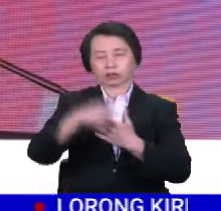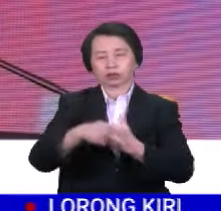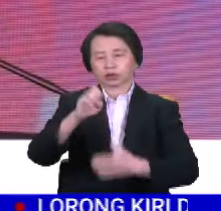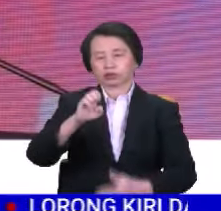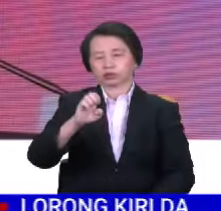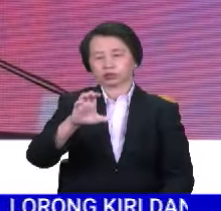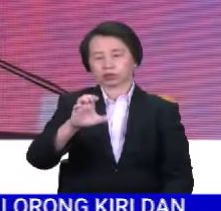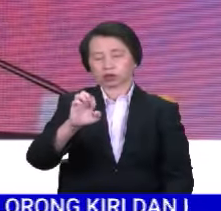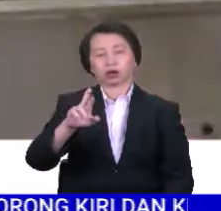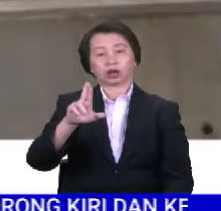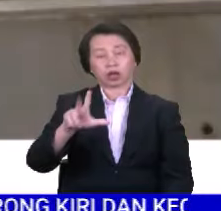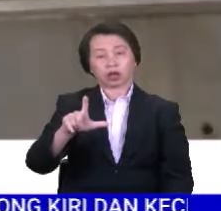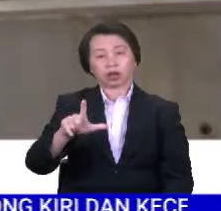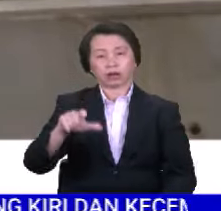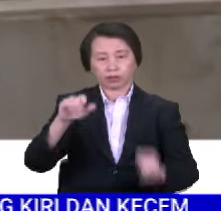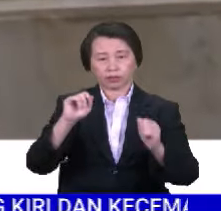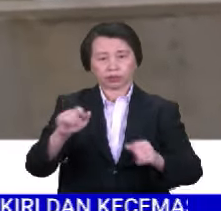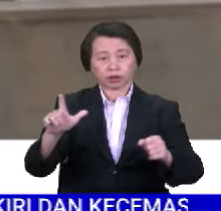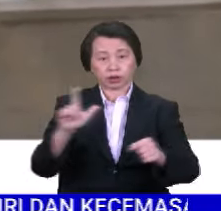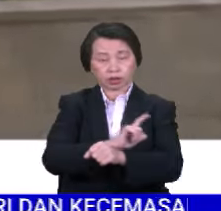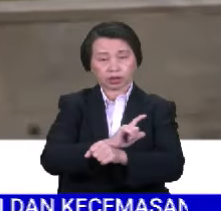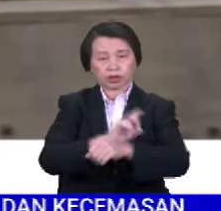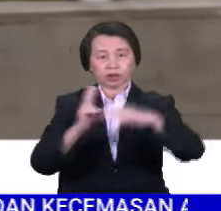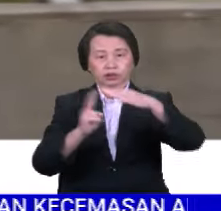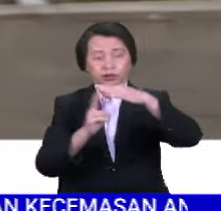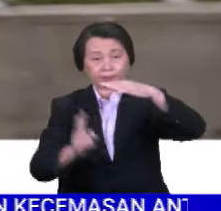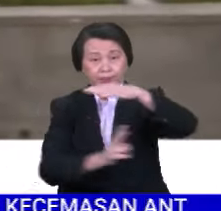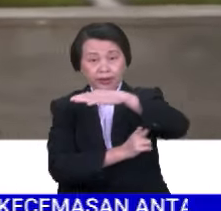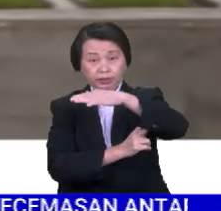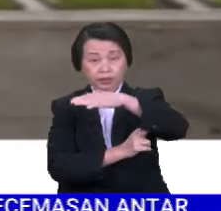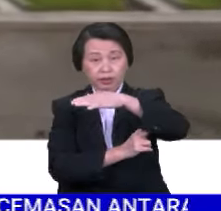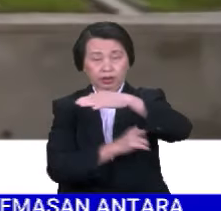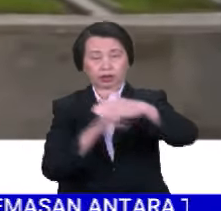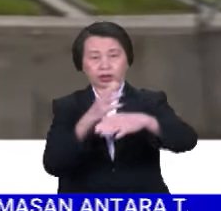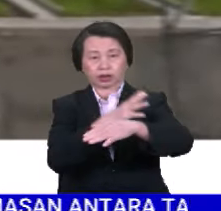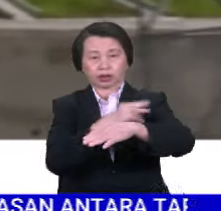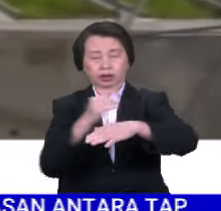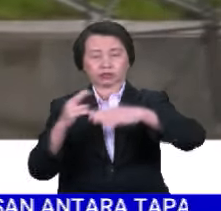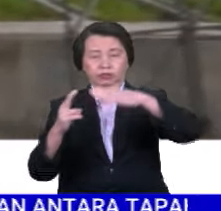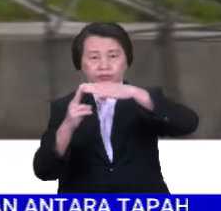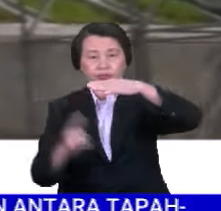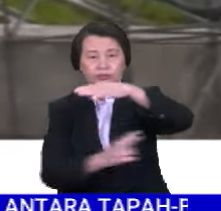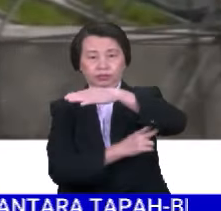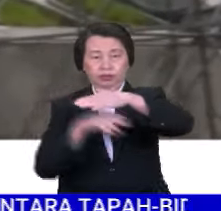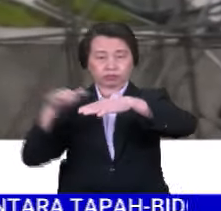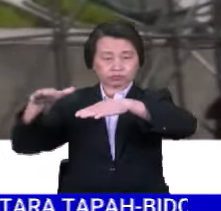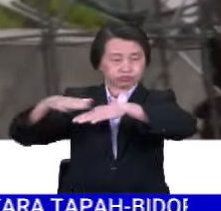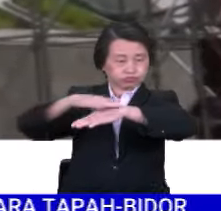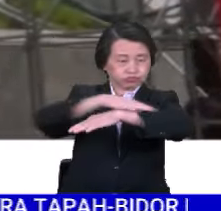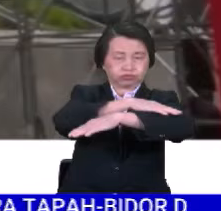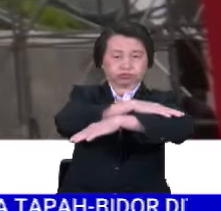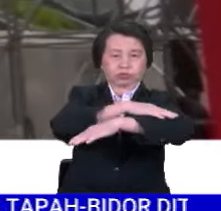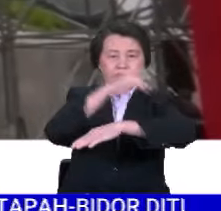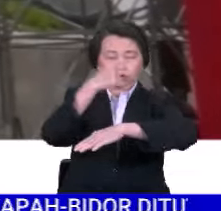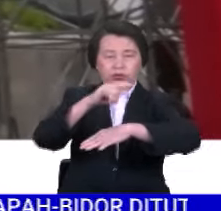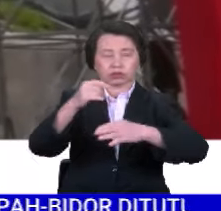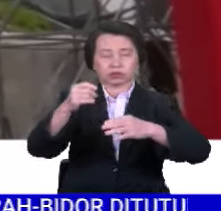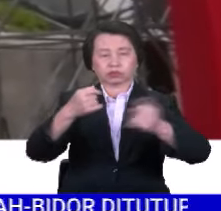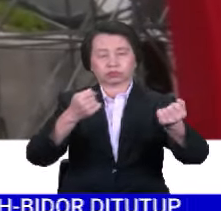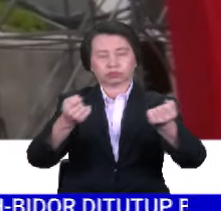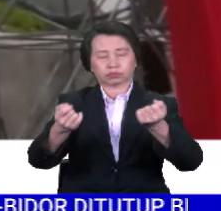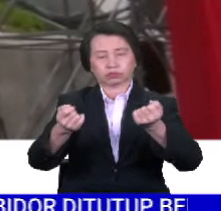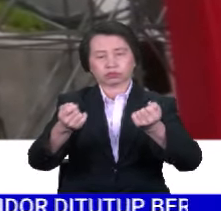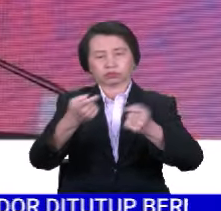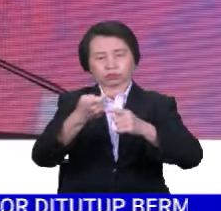ia dapat melengkapkan jambatan darat atau land bridge bagi pengangkutan kargo